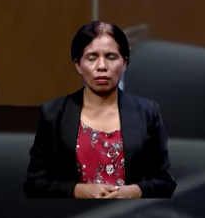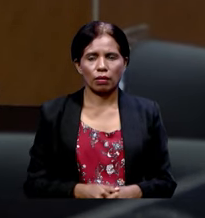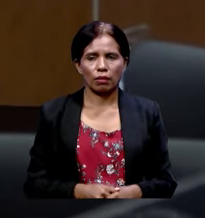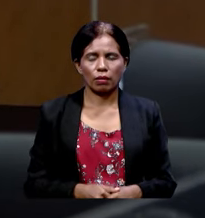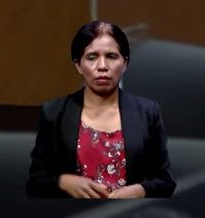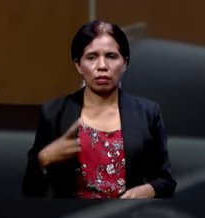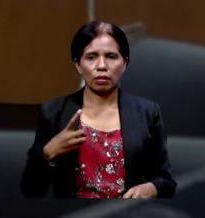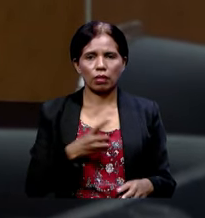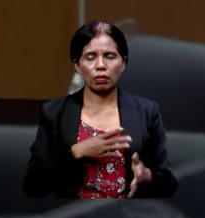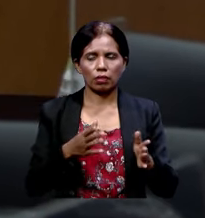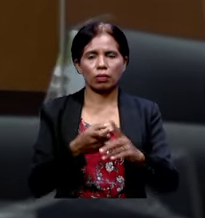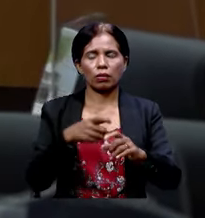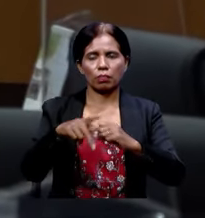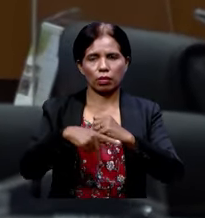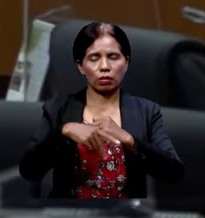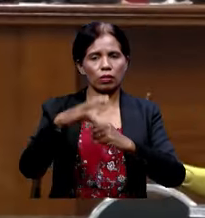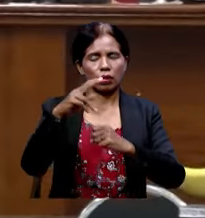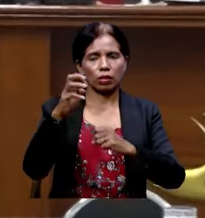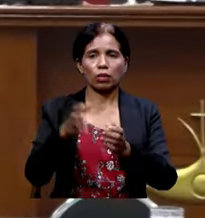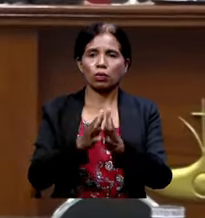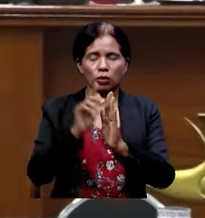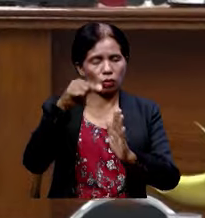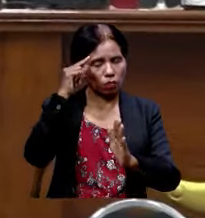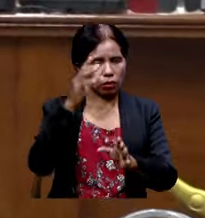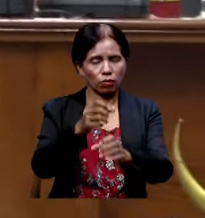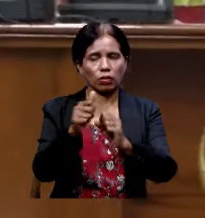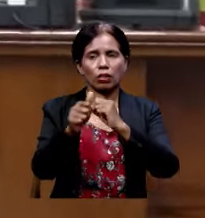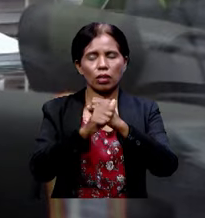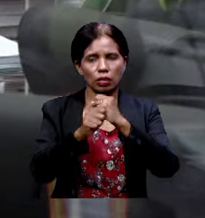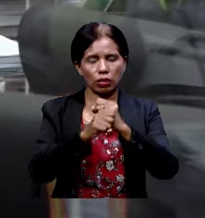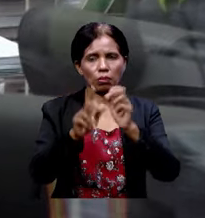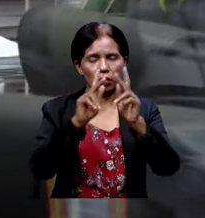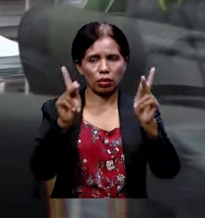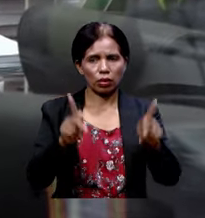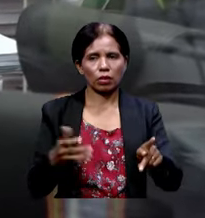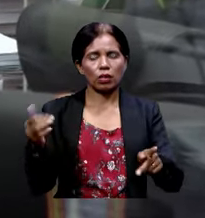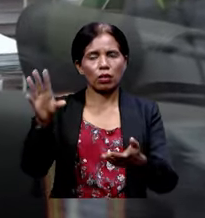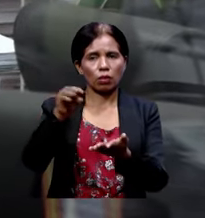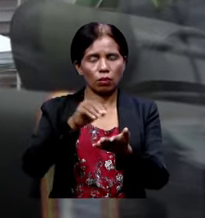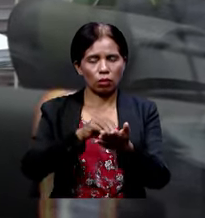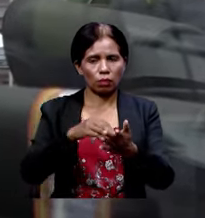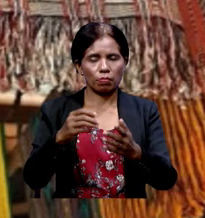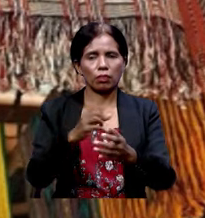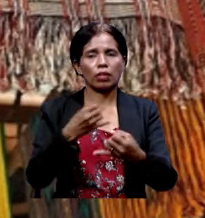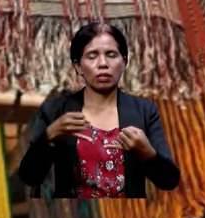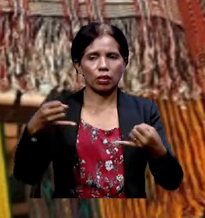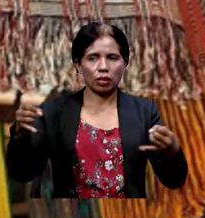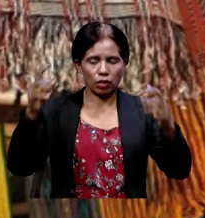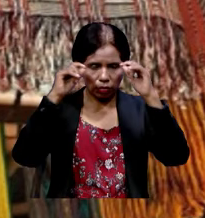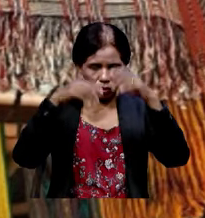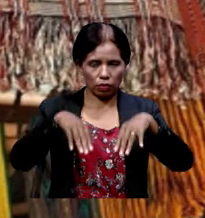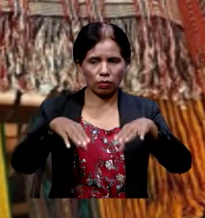2021. Deputado si bancada sener temos husu ba governo at foti asa rumah baloja sineja sira nebe kopia tais timor hodifan hofolin nebe